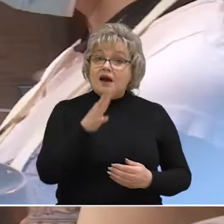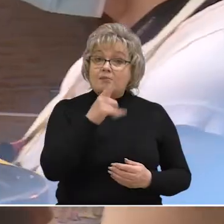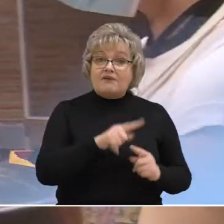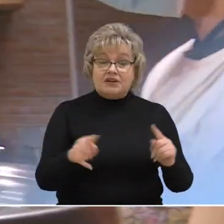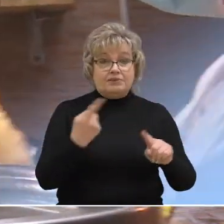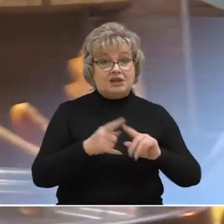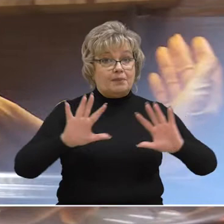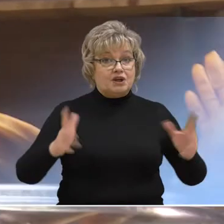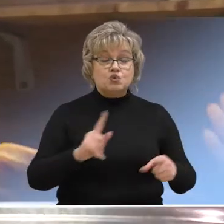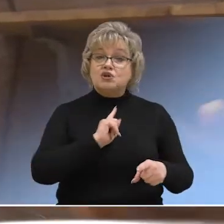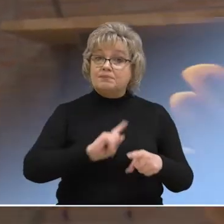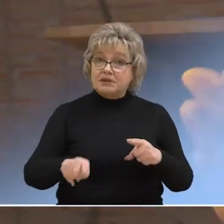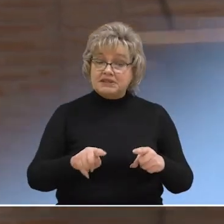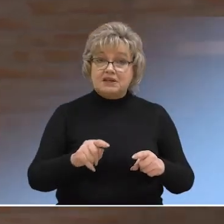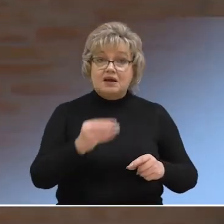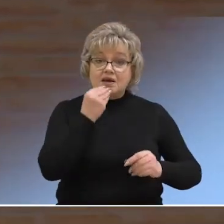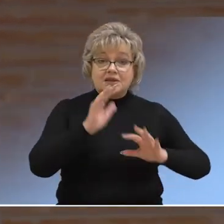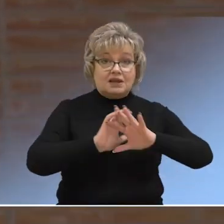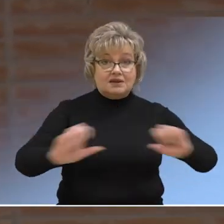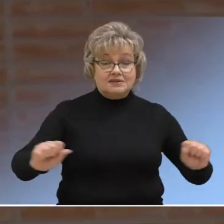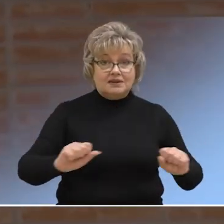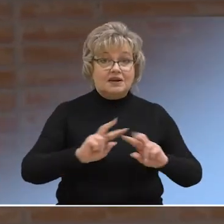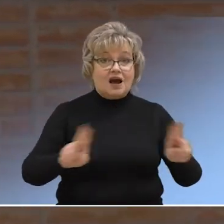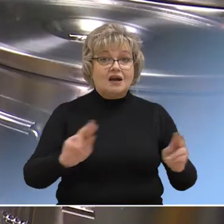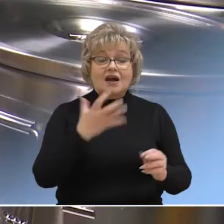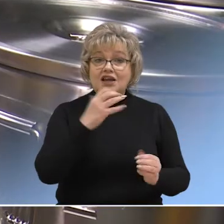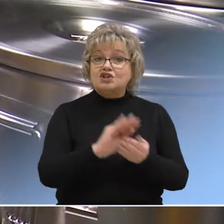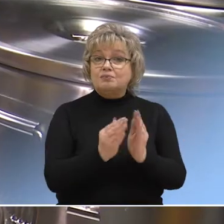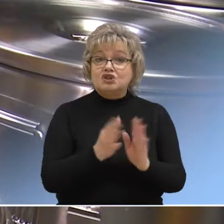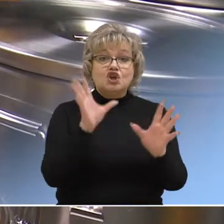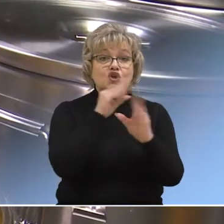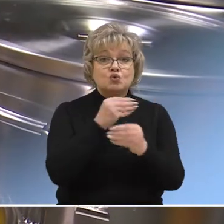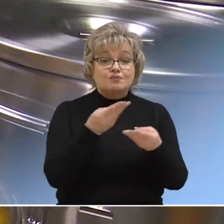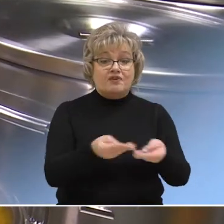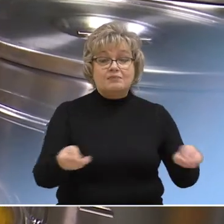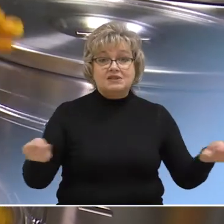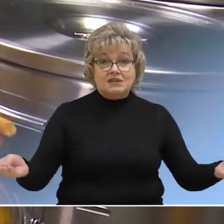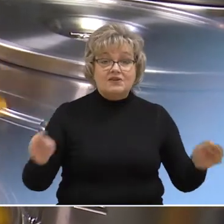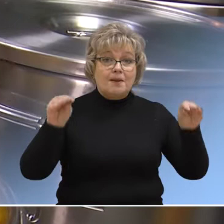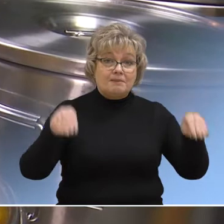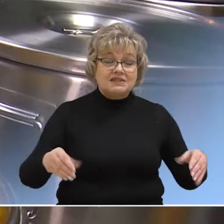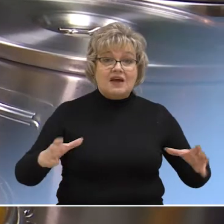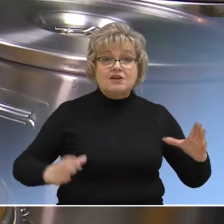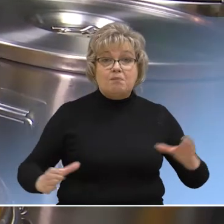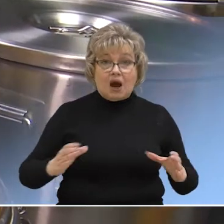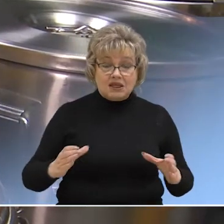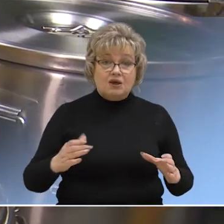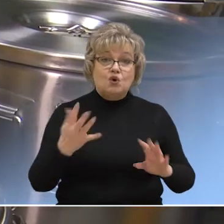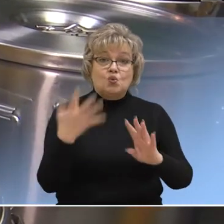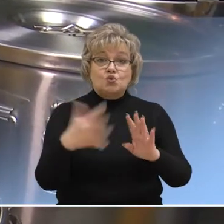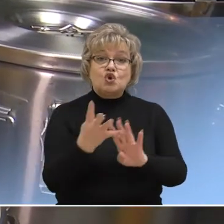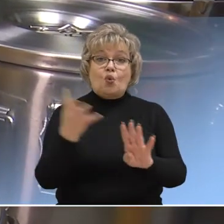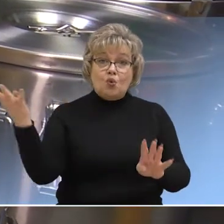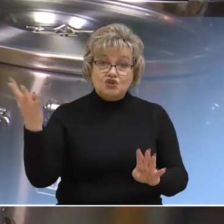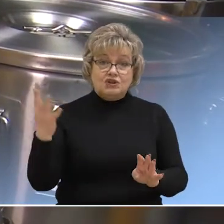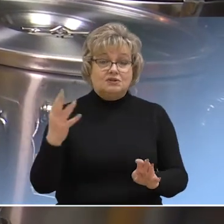это происходит все очень быстро, разлетается наша еда, как горячие пирожки, мы не успеваем расставиться, поставить баки, уже там очередь,